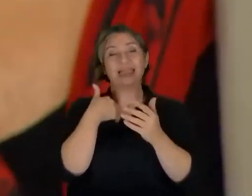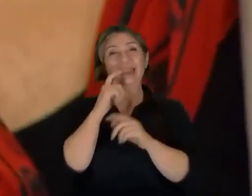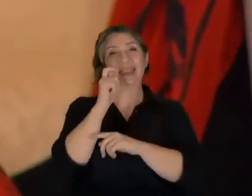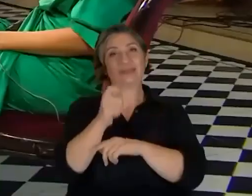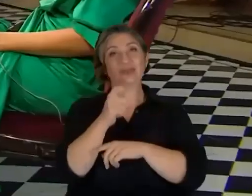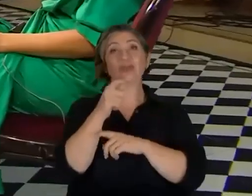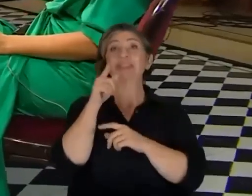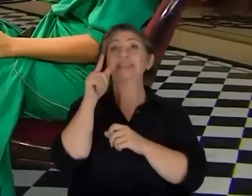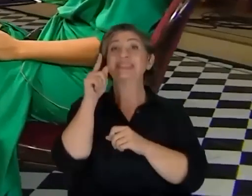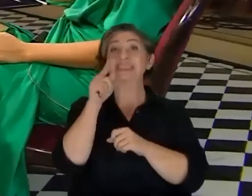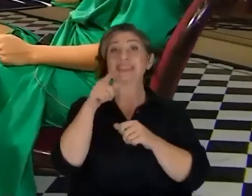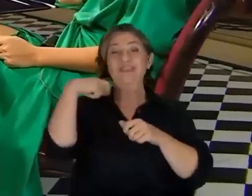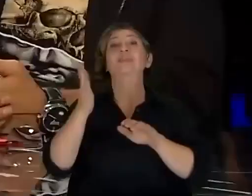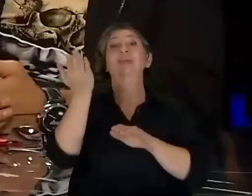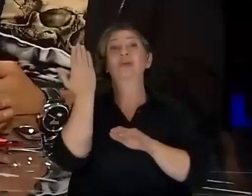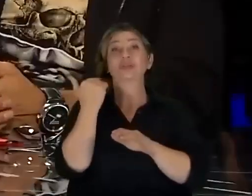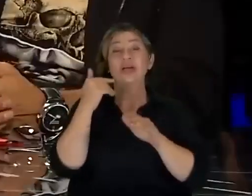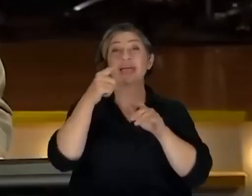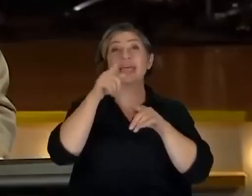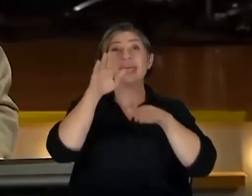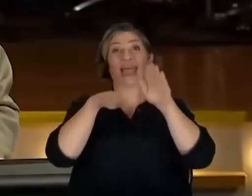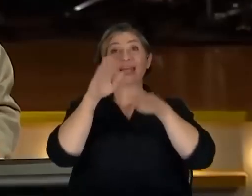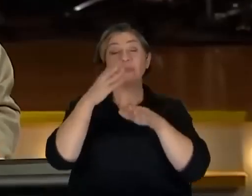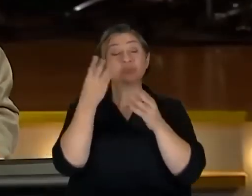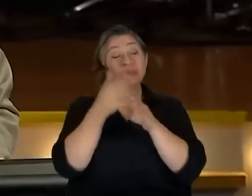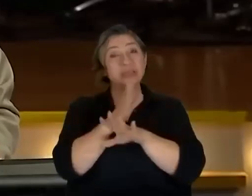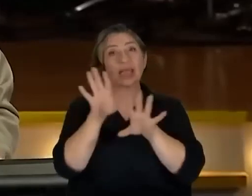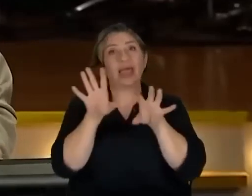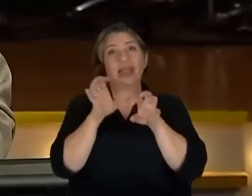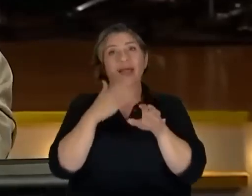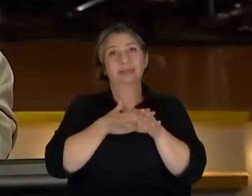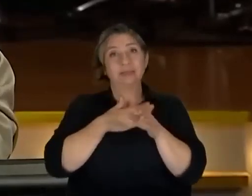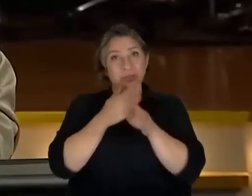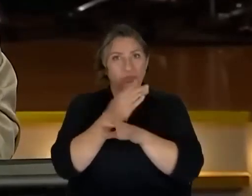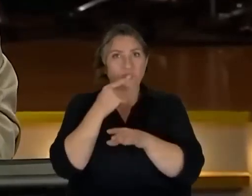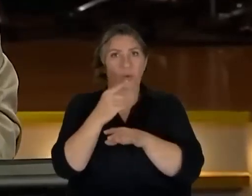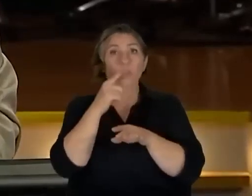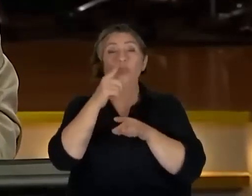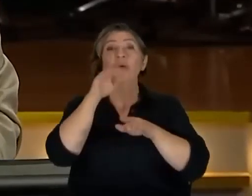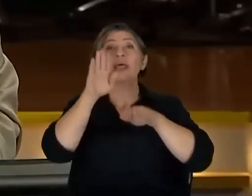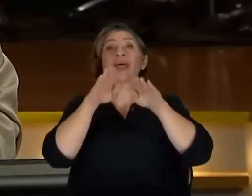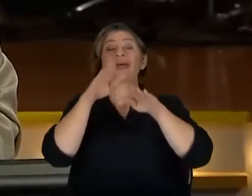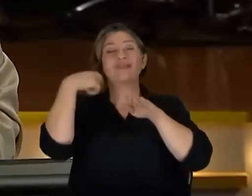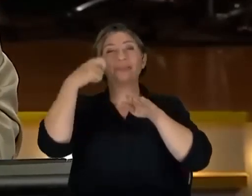tavsiye ediyoruz. Ve sizin filminiz. Fragmandan hakikaten etkilendim. Samimi söylüyorum. Bu fragmanı